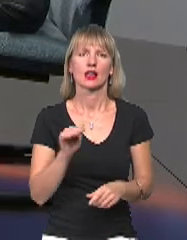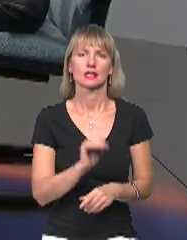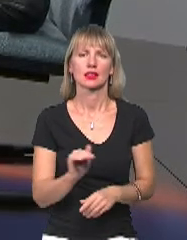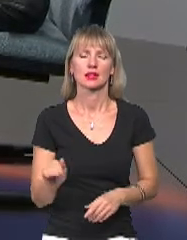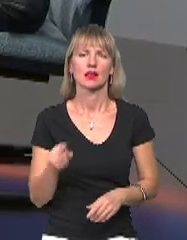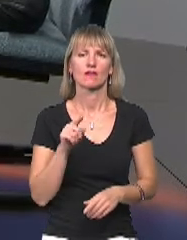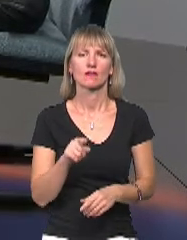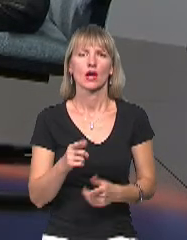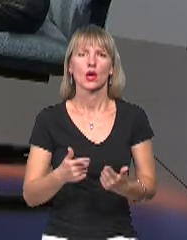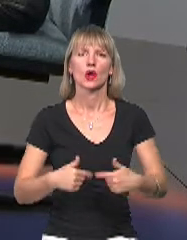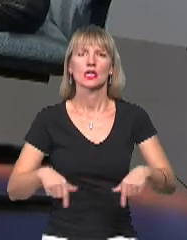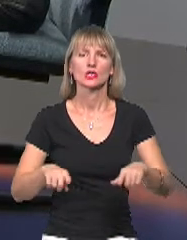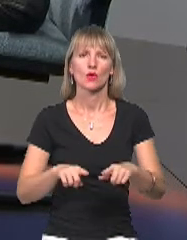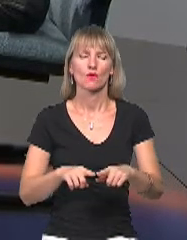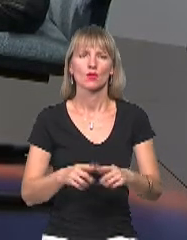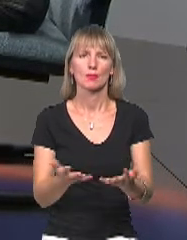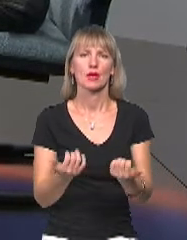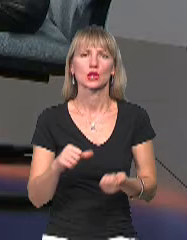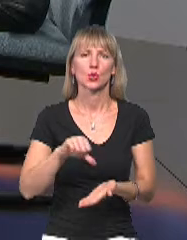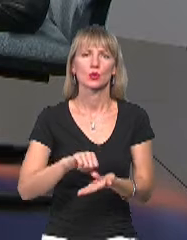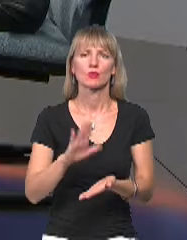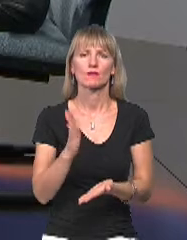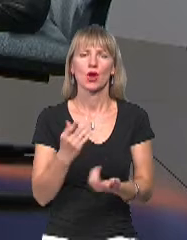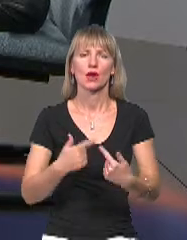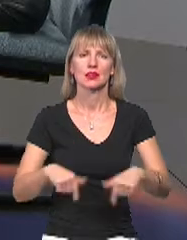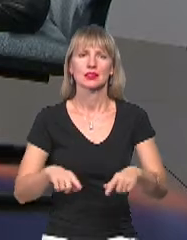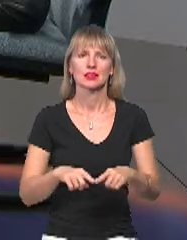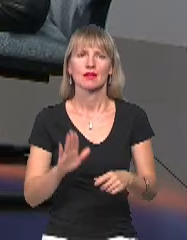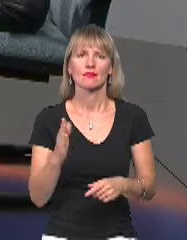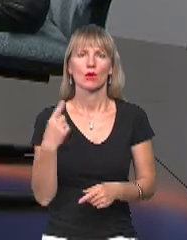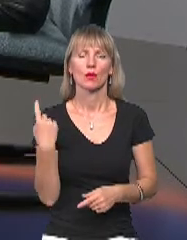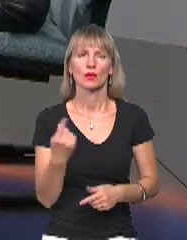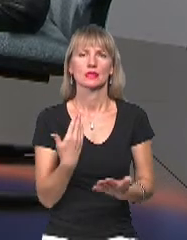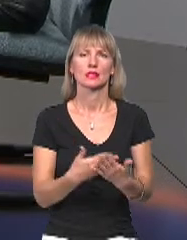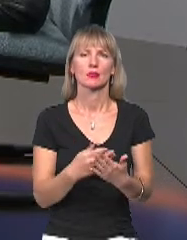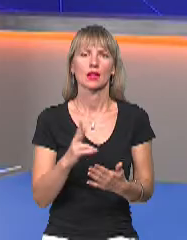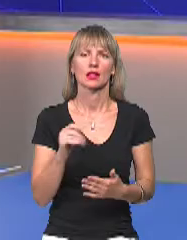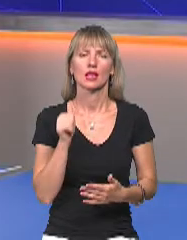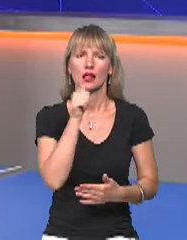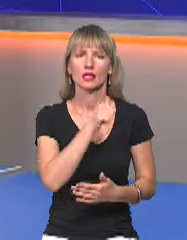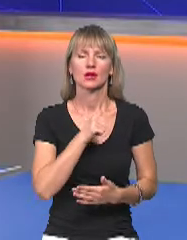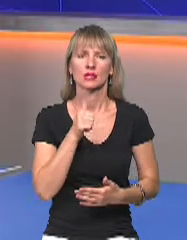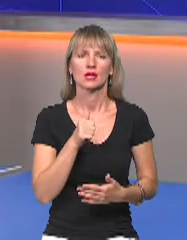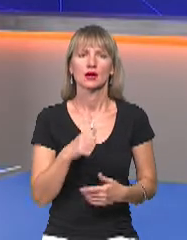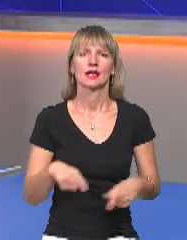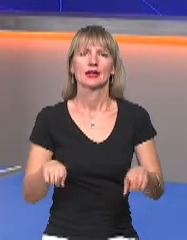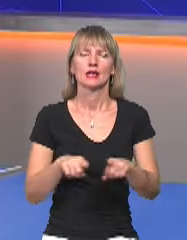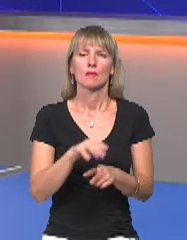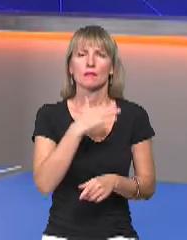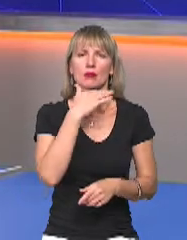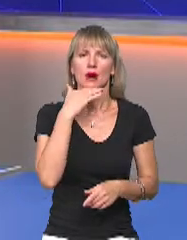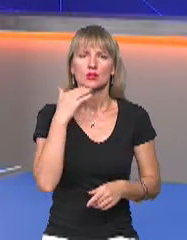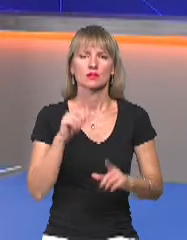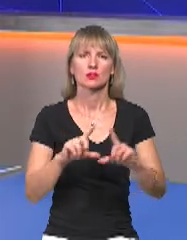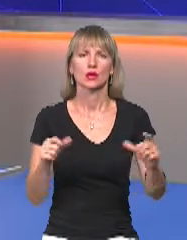ви організовуєте, берете участь в організації в області, наприклад, на рік? Ну, такі масові